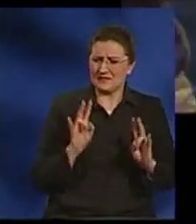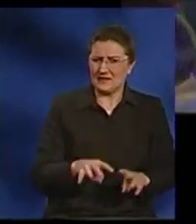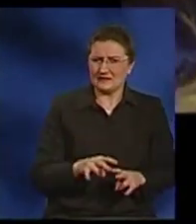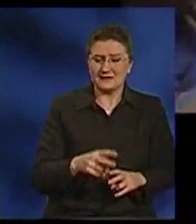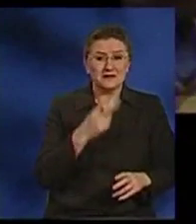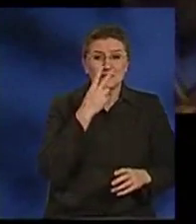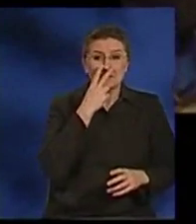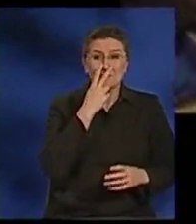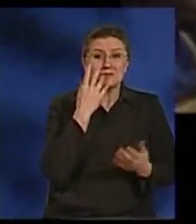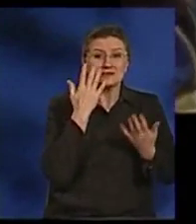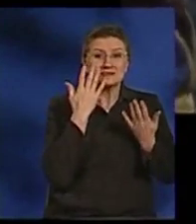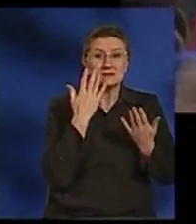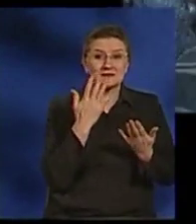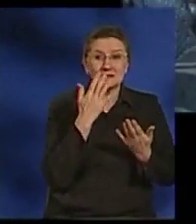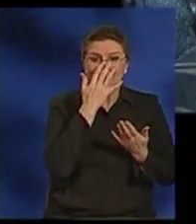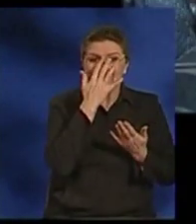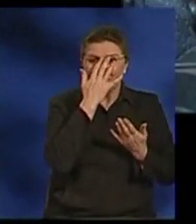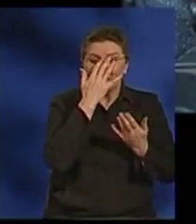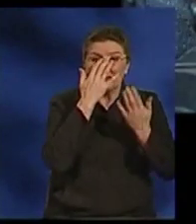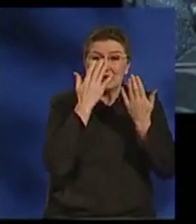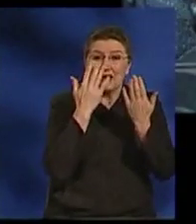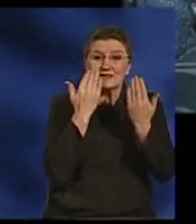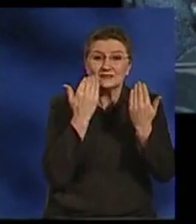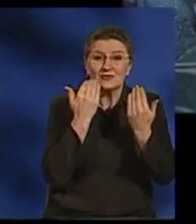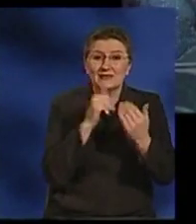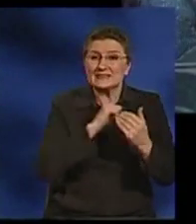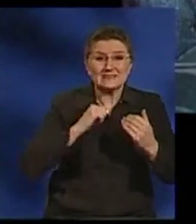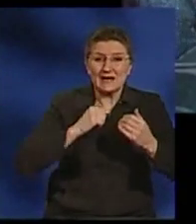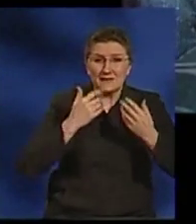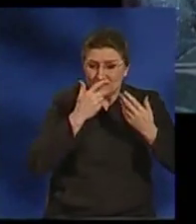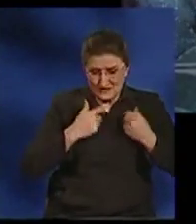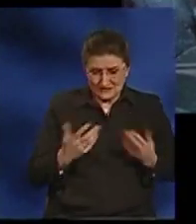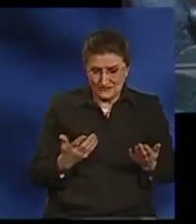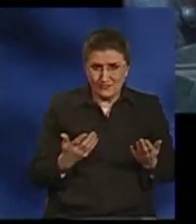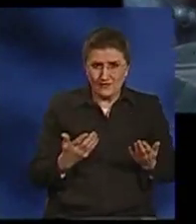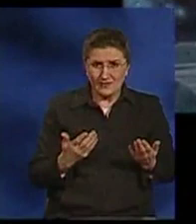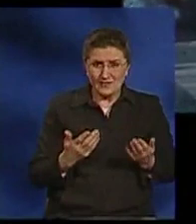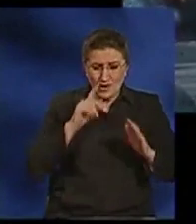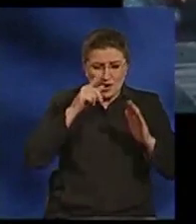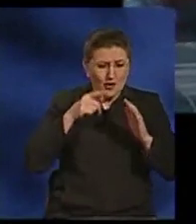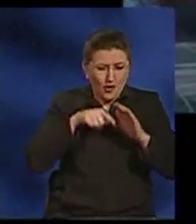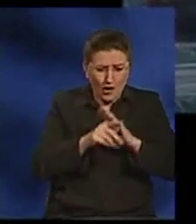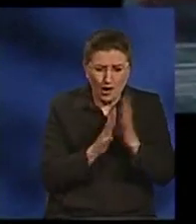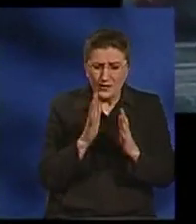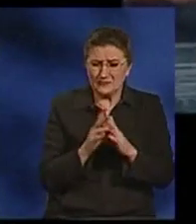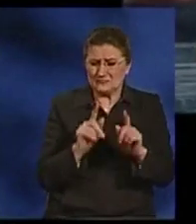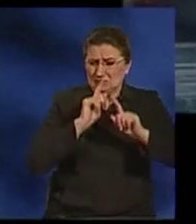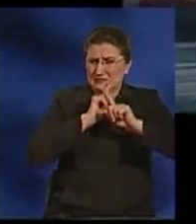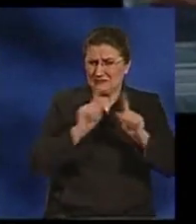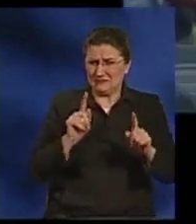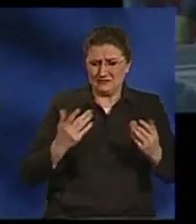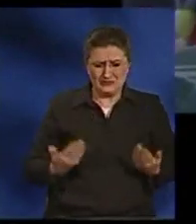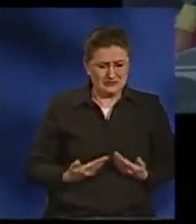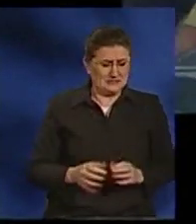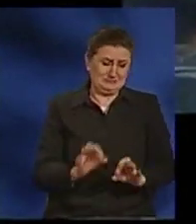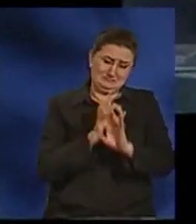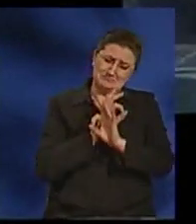Посмотри, народ честной Я сегодня сам не свой А всего там пожевал Корень удивительный И сразу стала жизнь вокруг